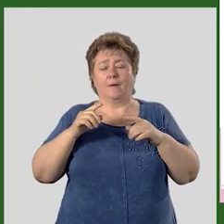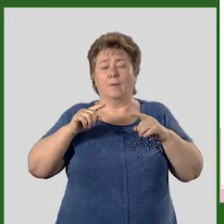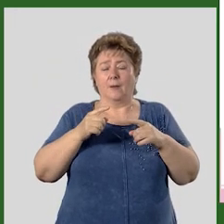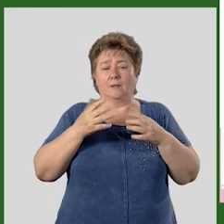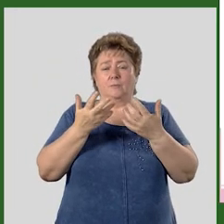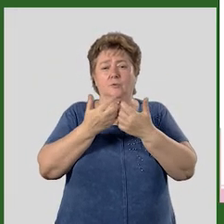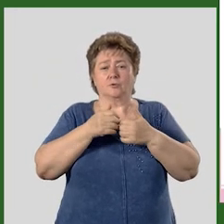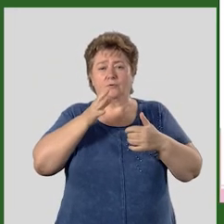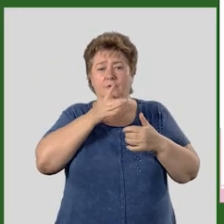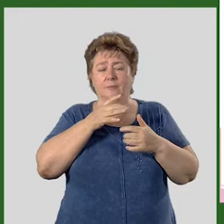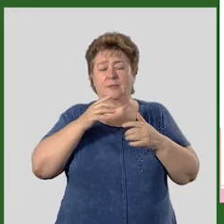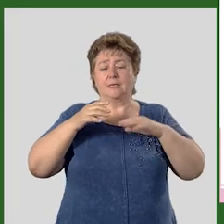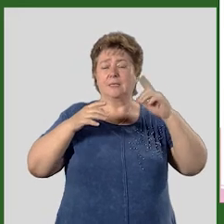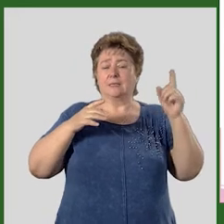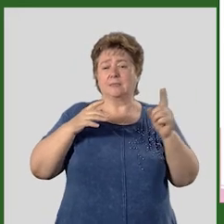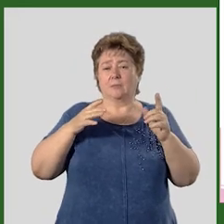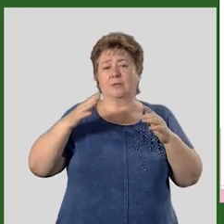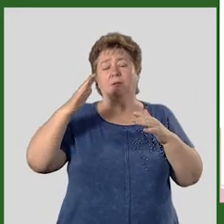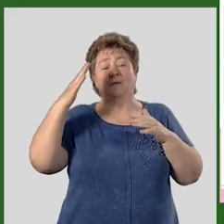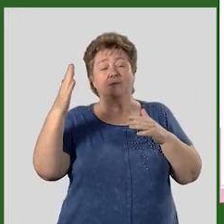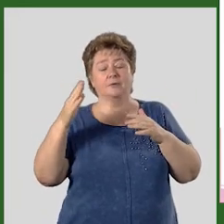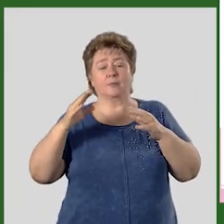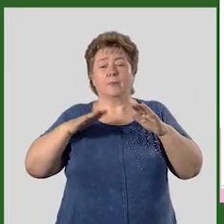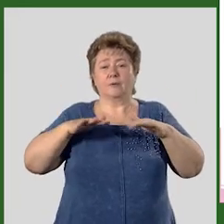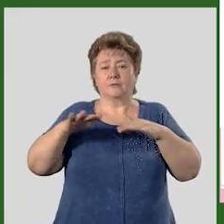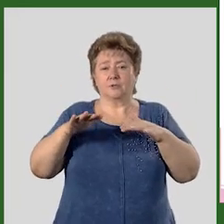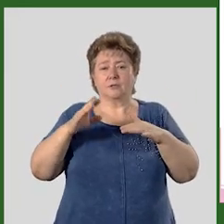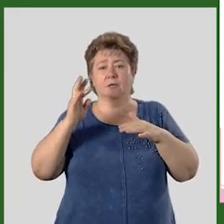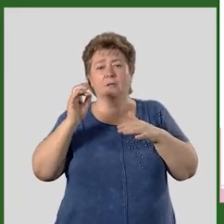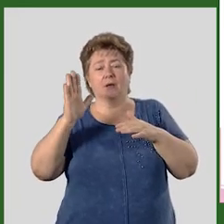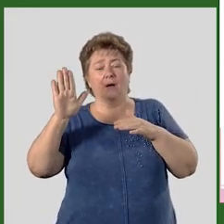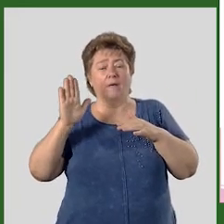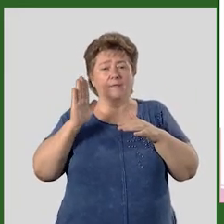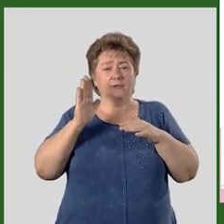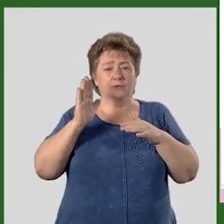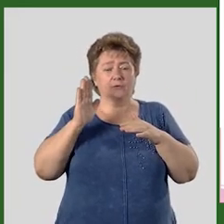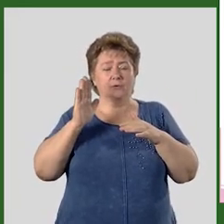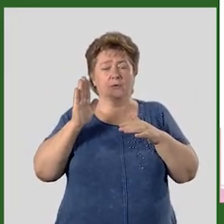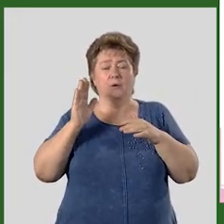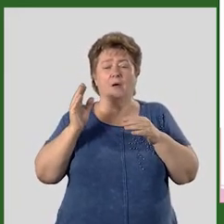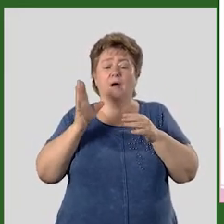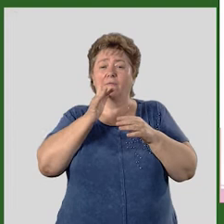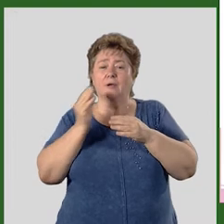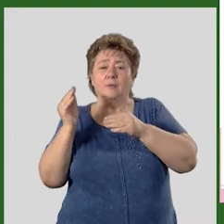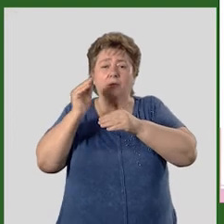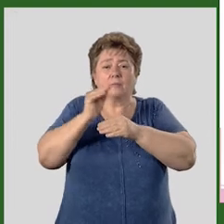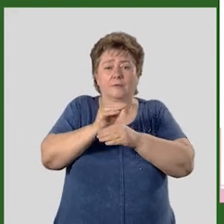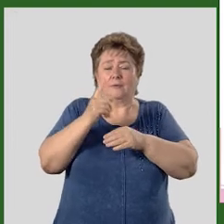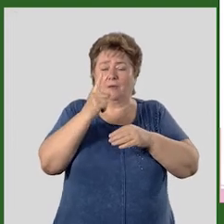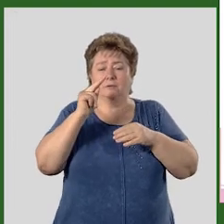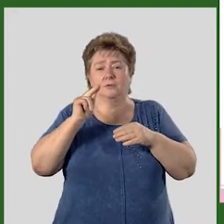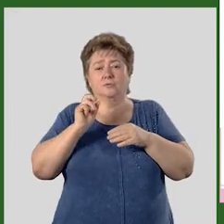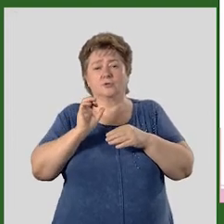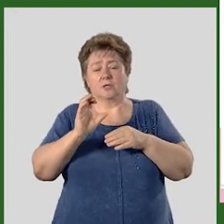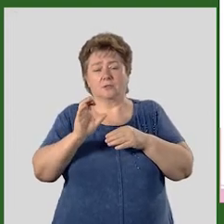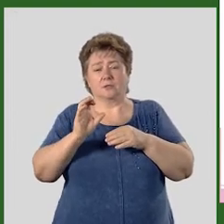Поэтому отсчет времени идет с запада на восток. При движении на восток время прибывает на 1